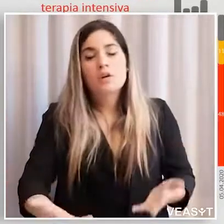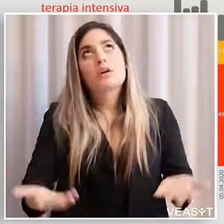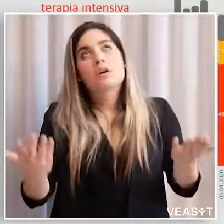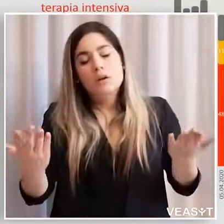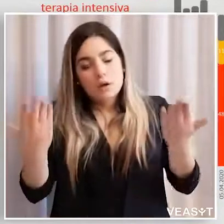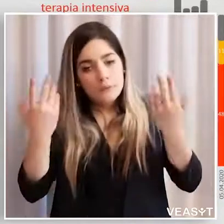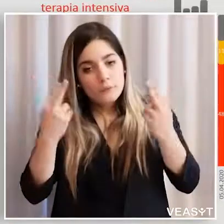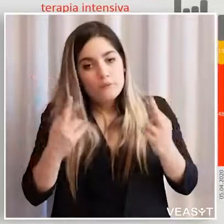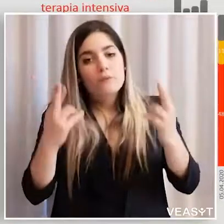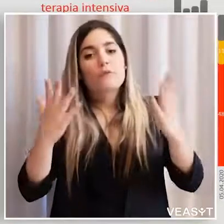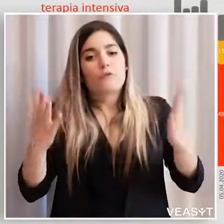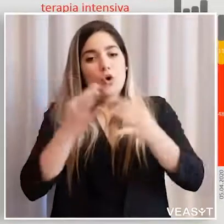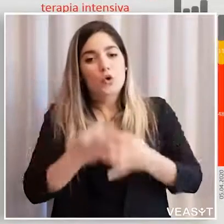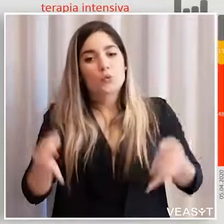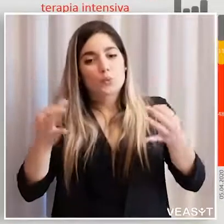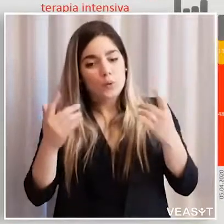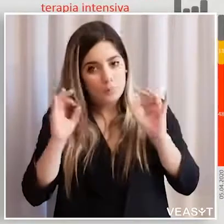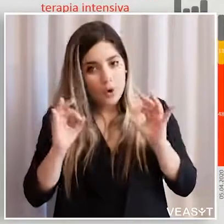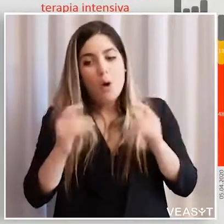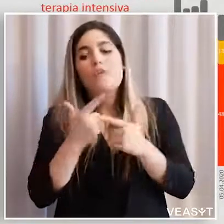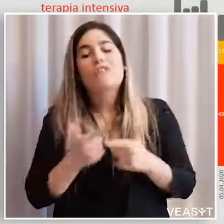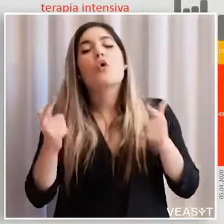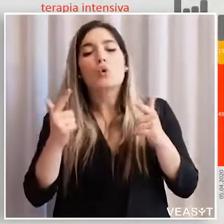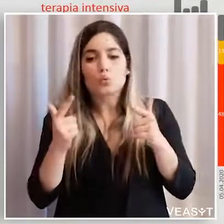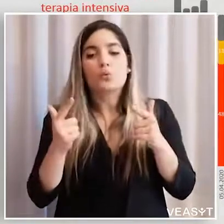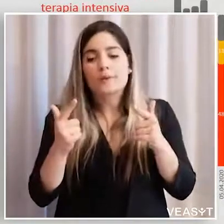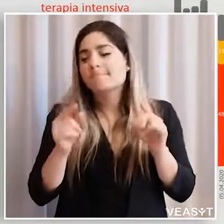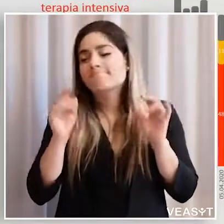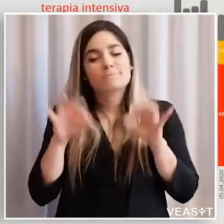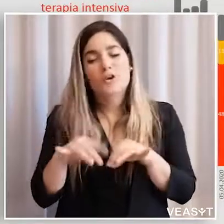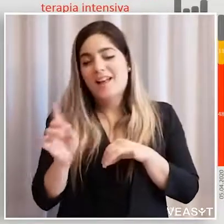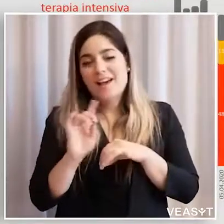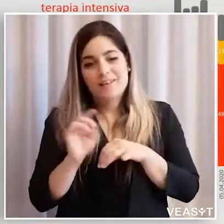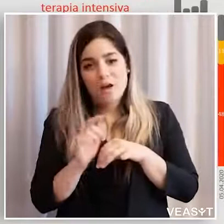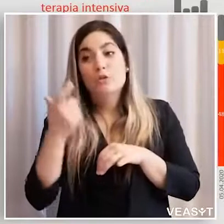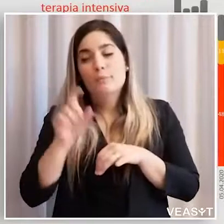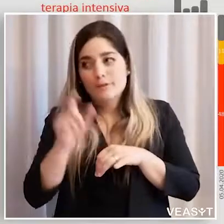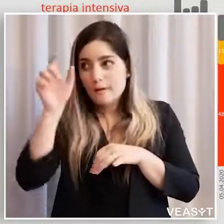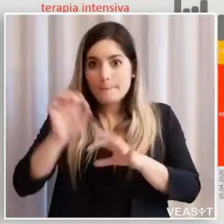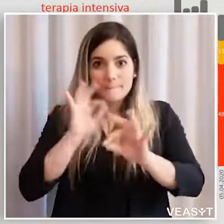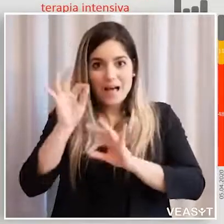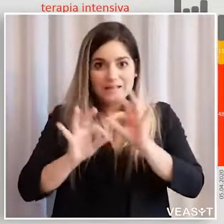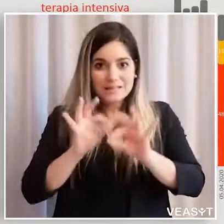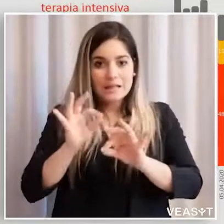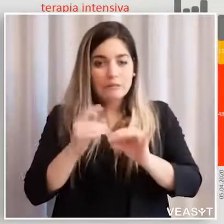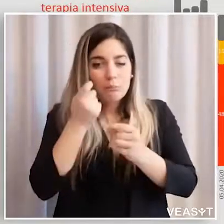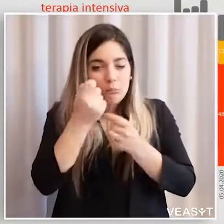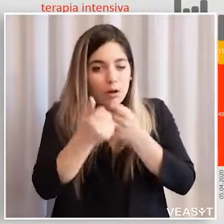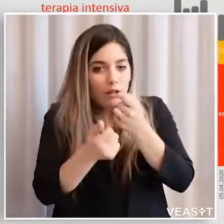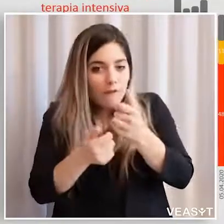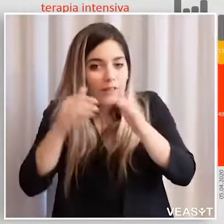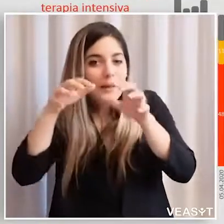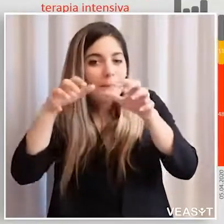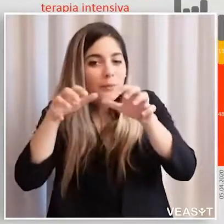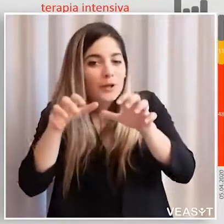fortuna questo non arrivato perché i pazienti che sono avvenuti a giornalmente erano